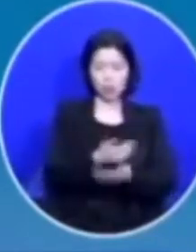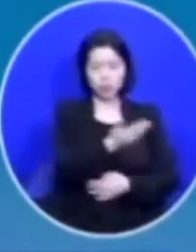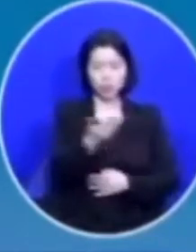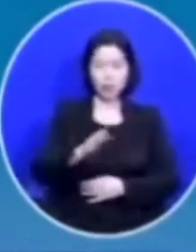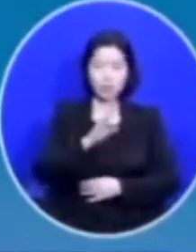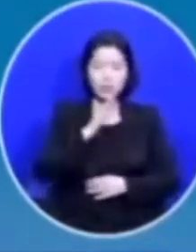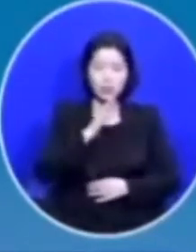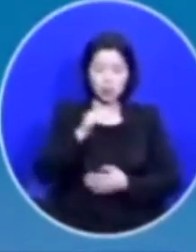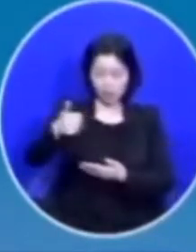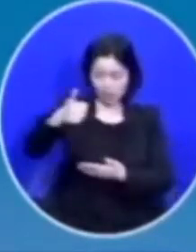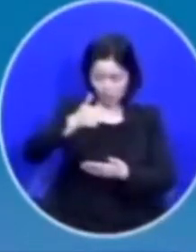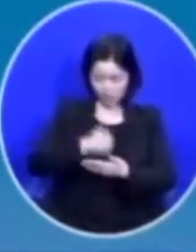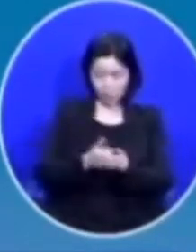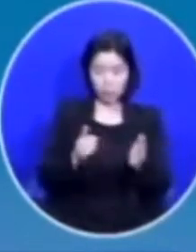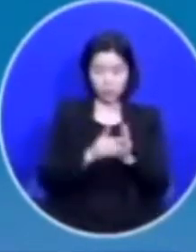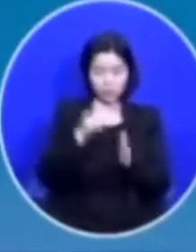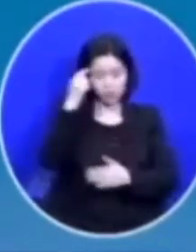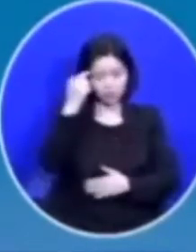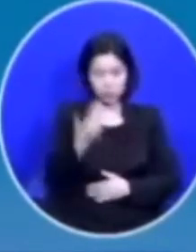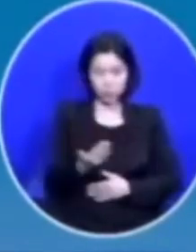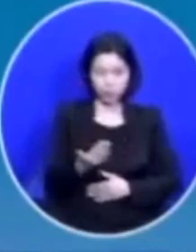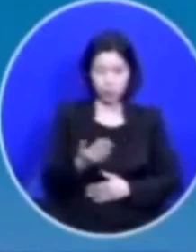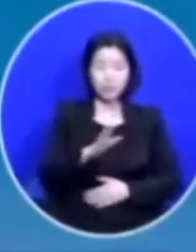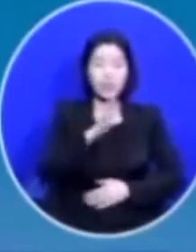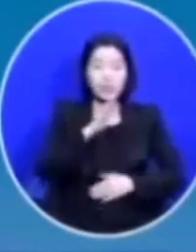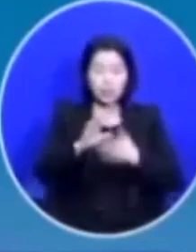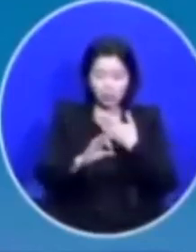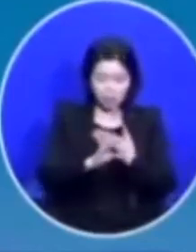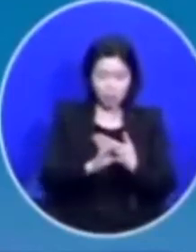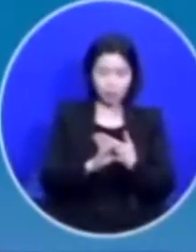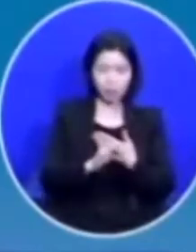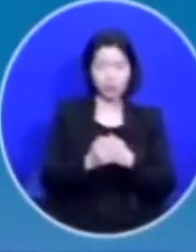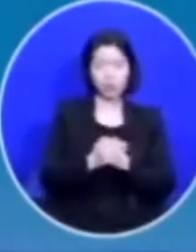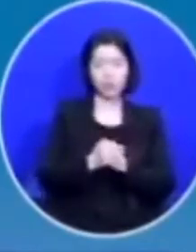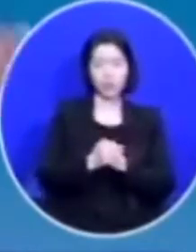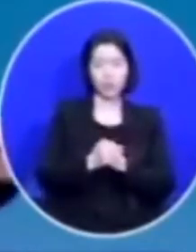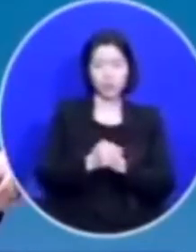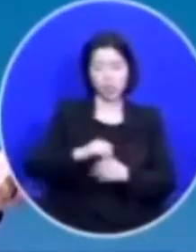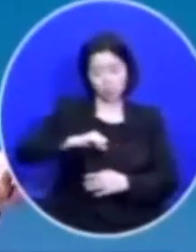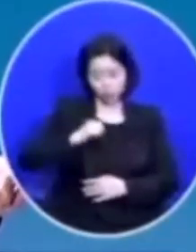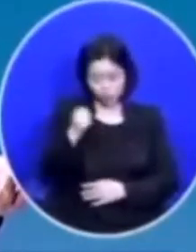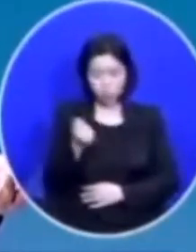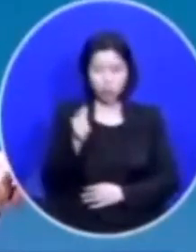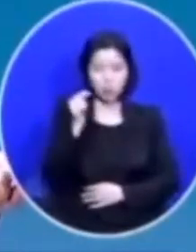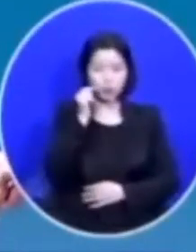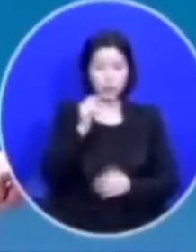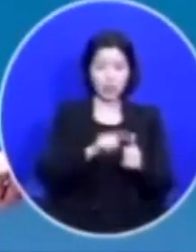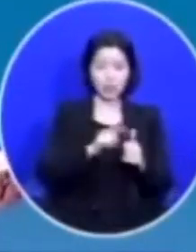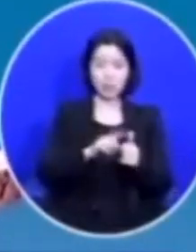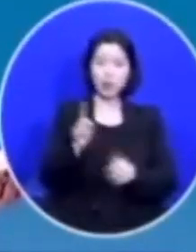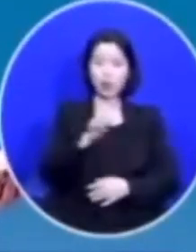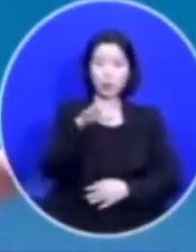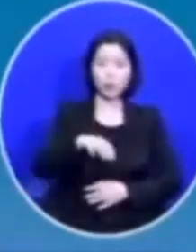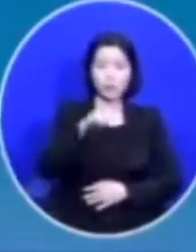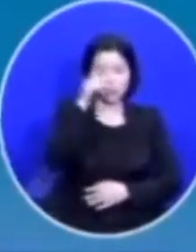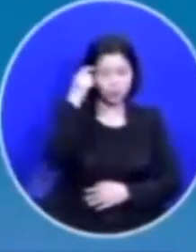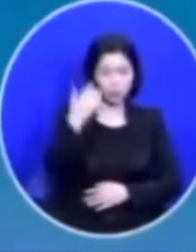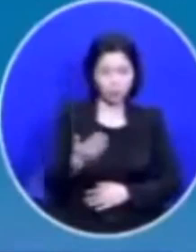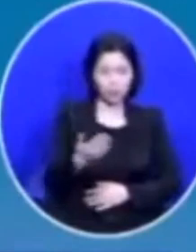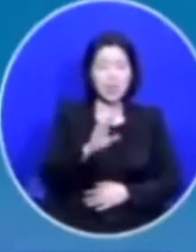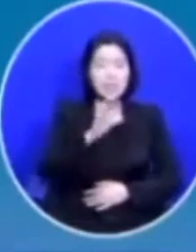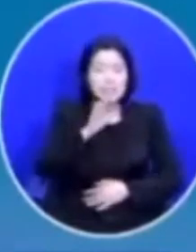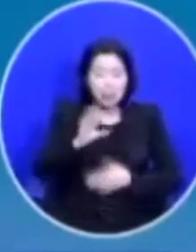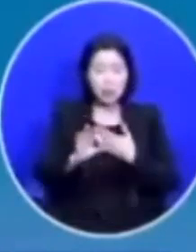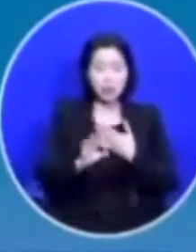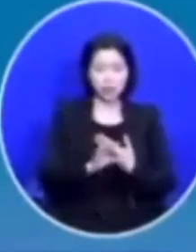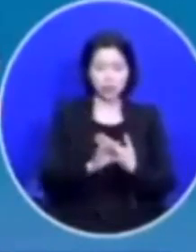영접하여 였나요 그렇다면 준 종 못할 남편이 어디 있어요 정말 그렇다면